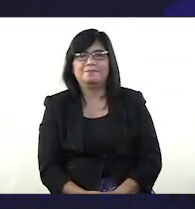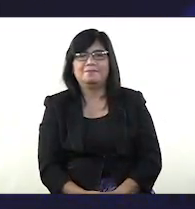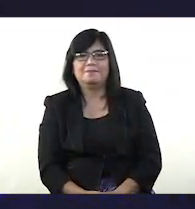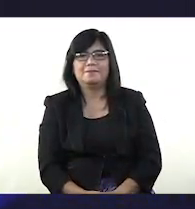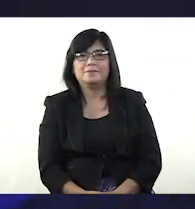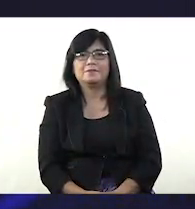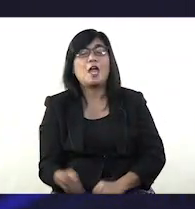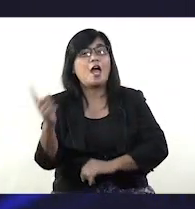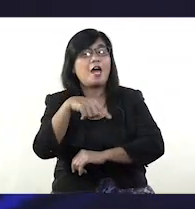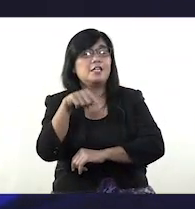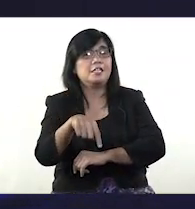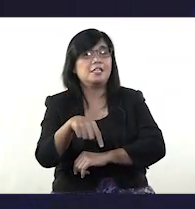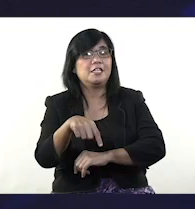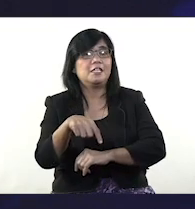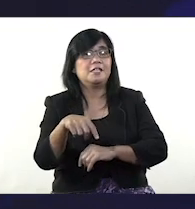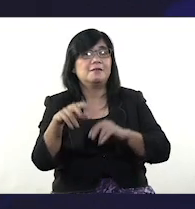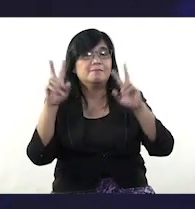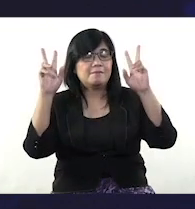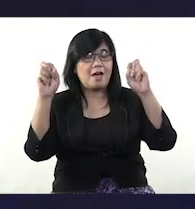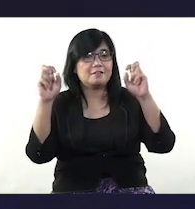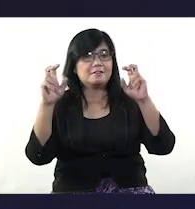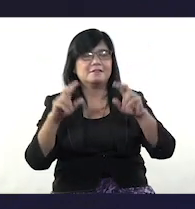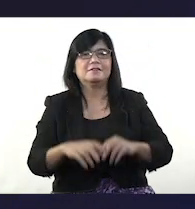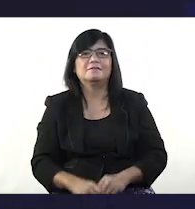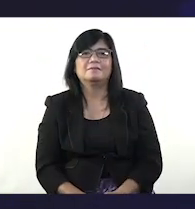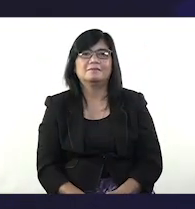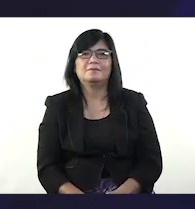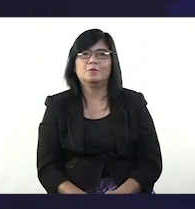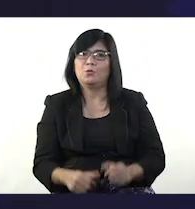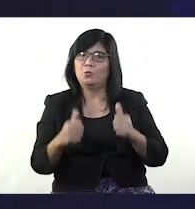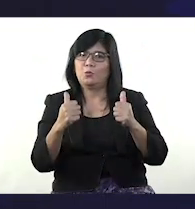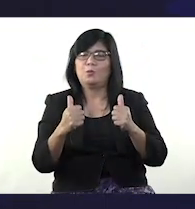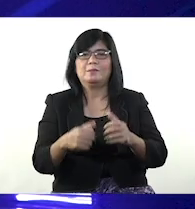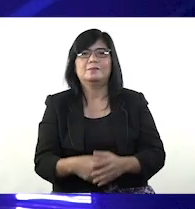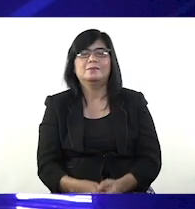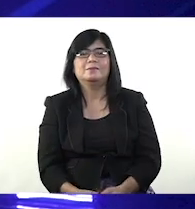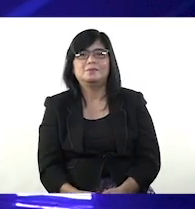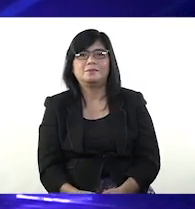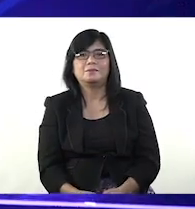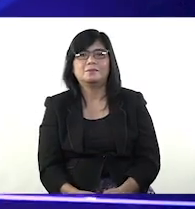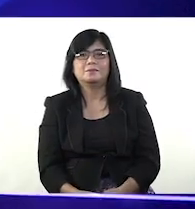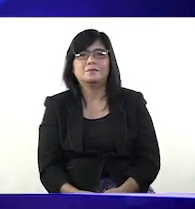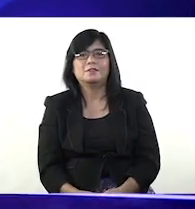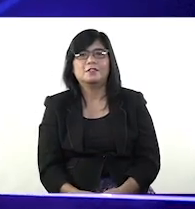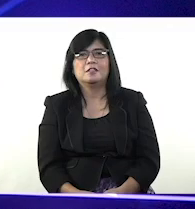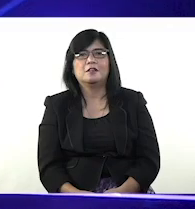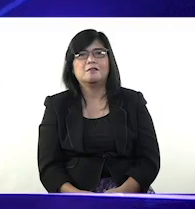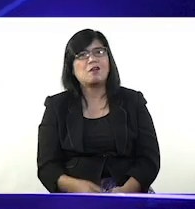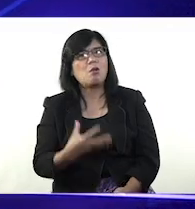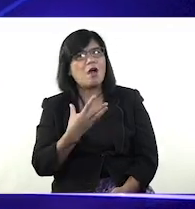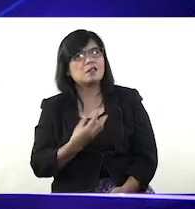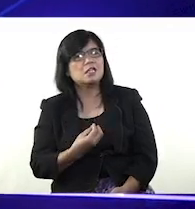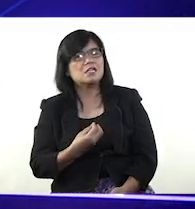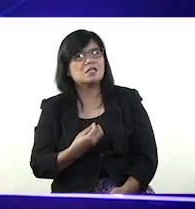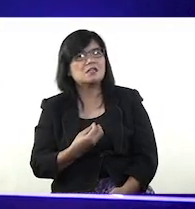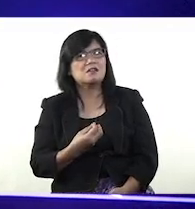Hai Hari ini adalah hari pembahasan yang sangat menarik buat saya Hai yang saya kuatir sangat jarang